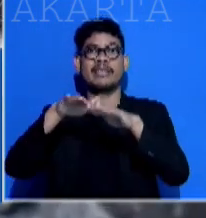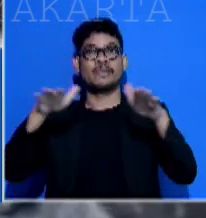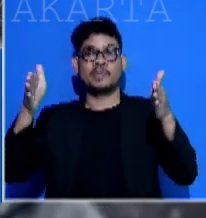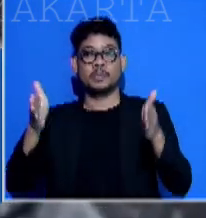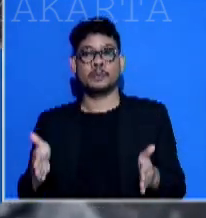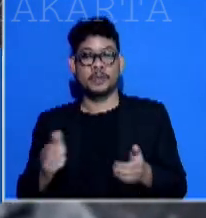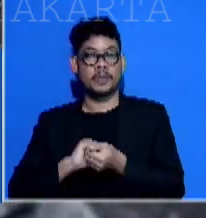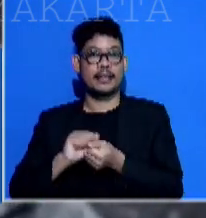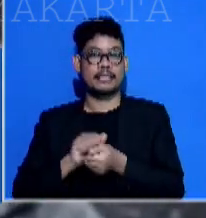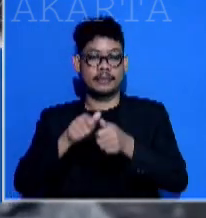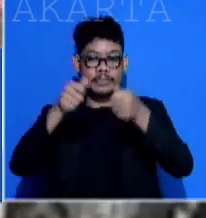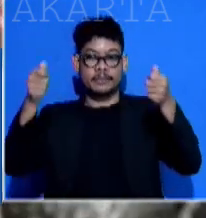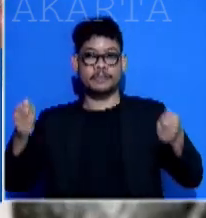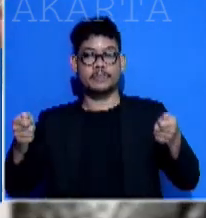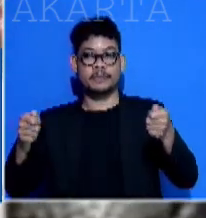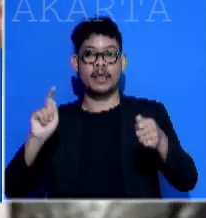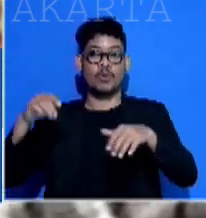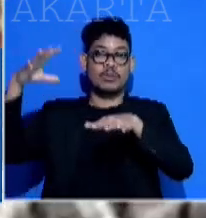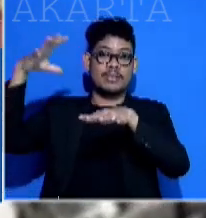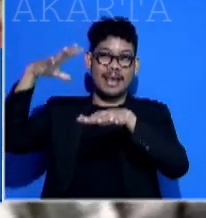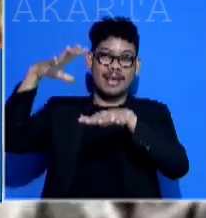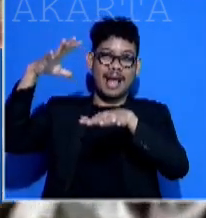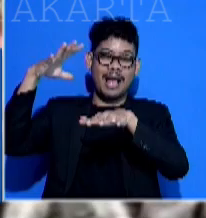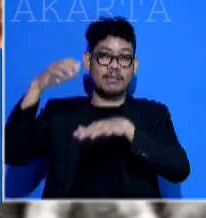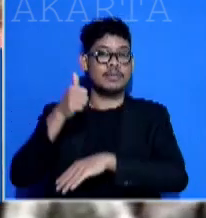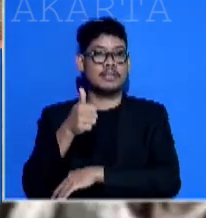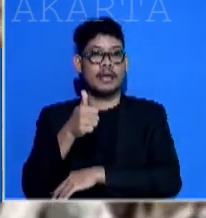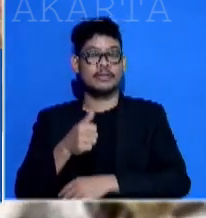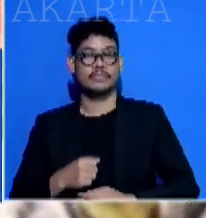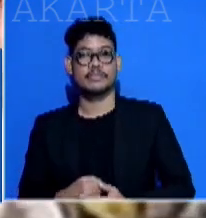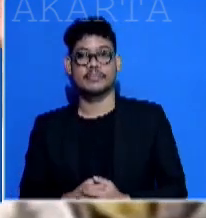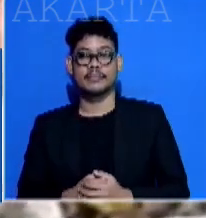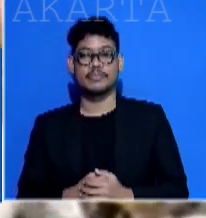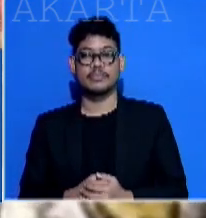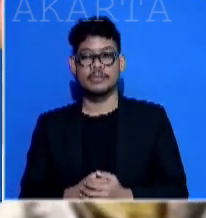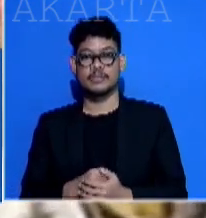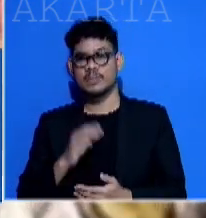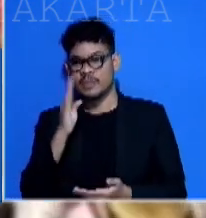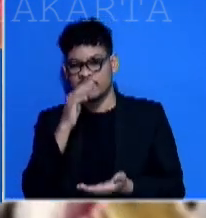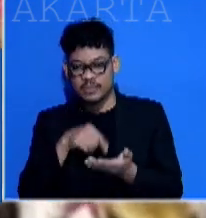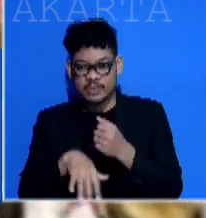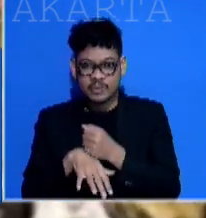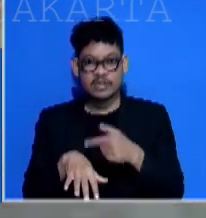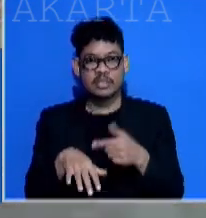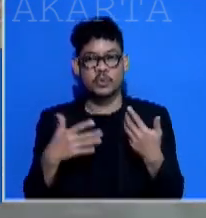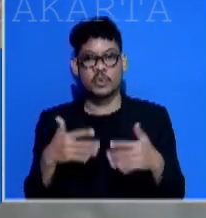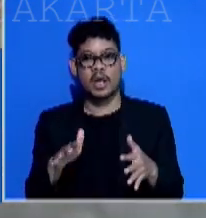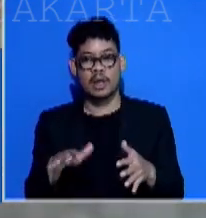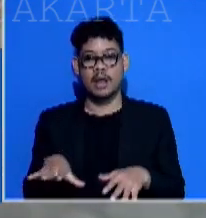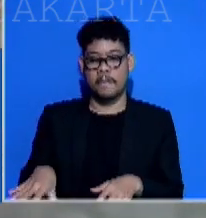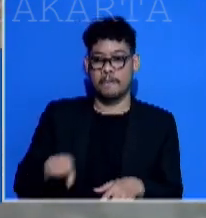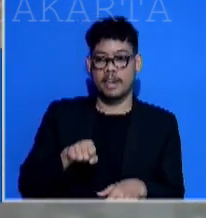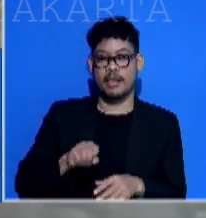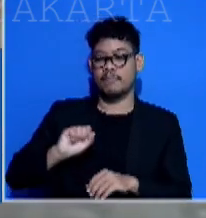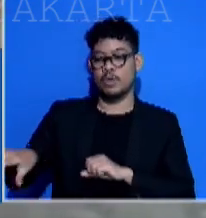plastik ingkang tembus sunaring surya. Sawetawis menika menawi sampun kelajeng bosok, tanaman adenium wau dipun bedol lajeng dipun